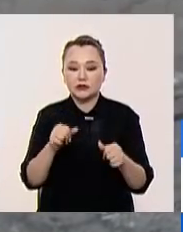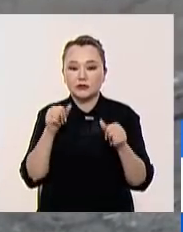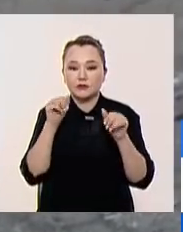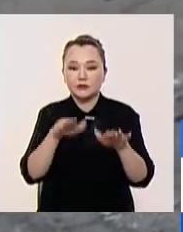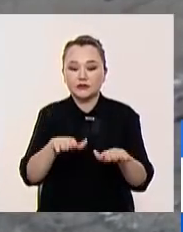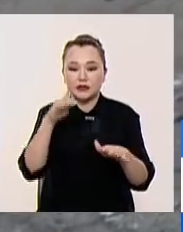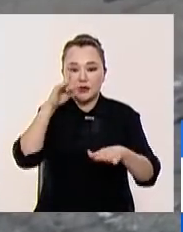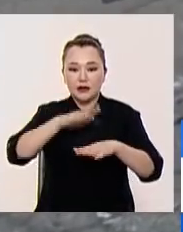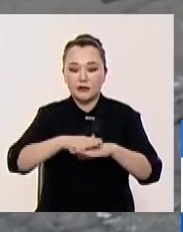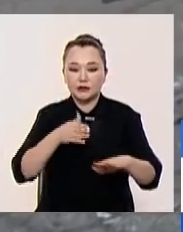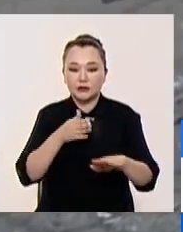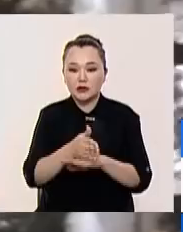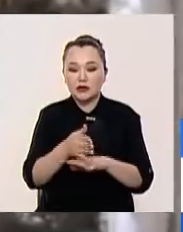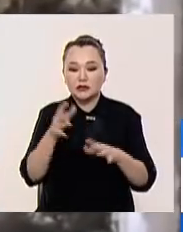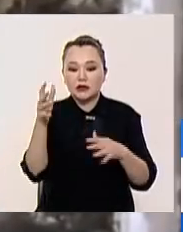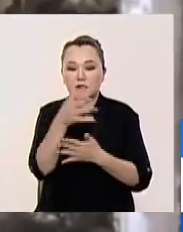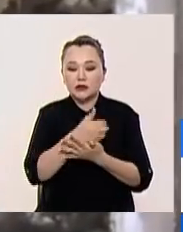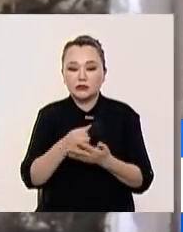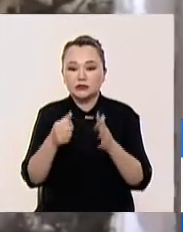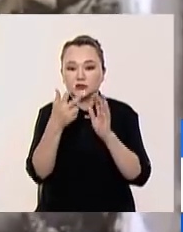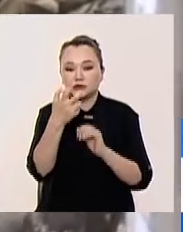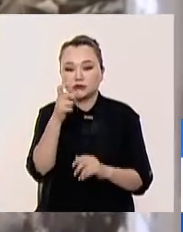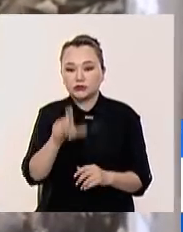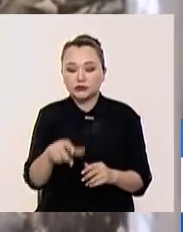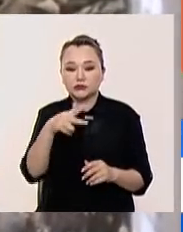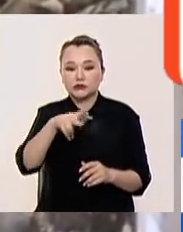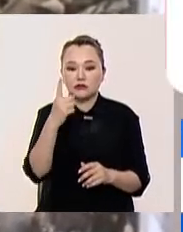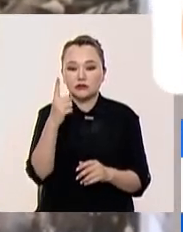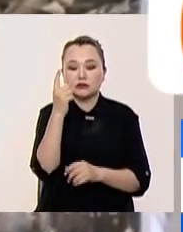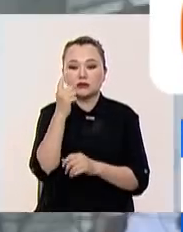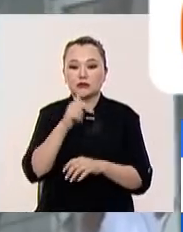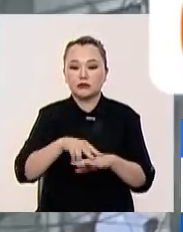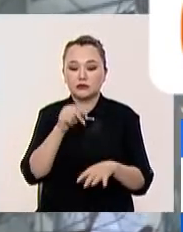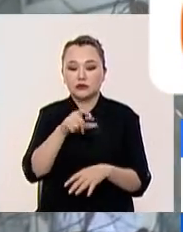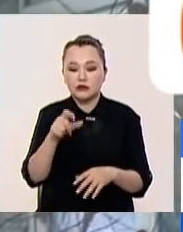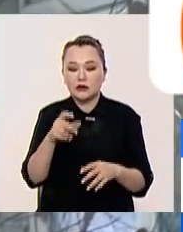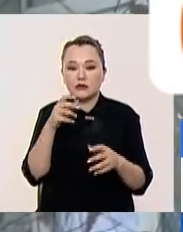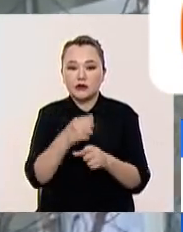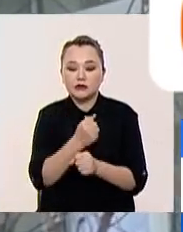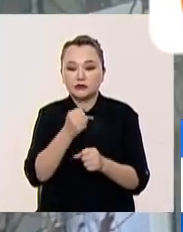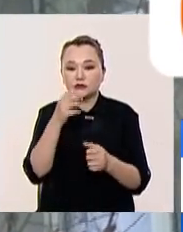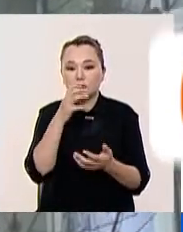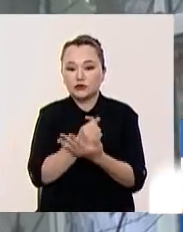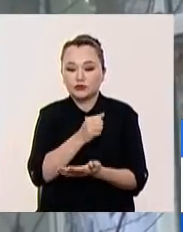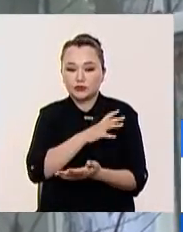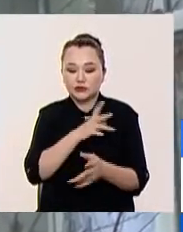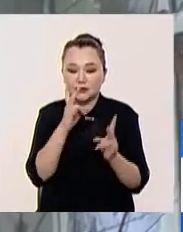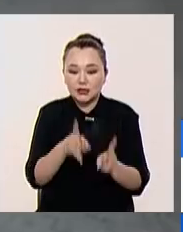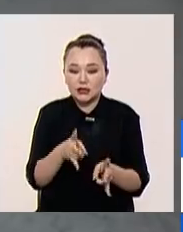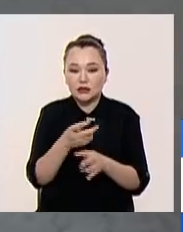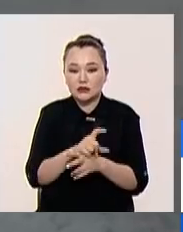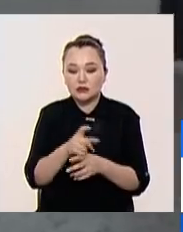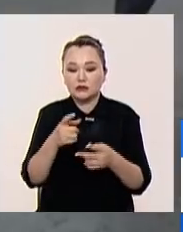акимат. Тогда собралось 300 человек. В результате 31 сотрудник органов получил телесные повреждения. Активисты его